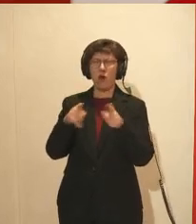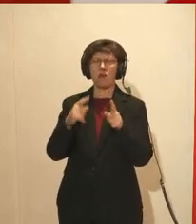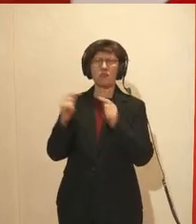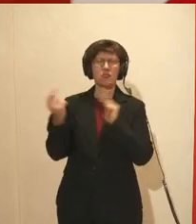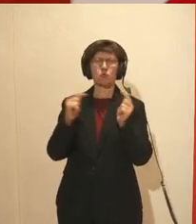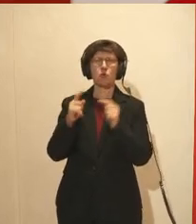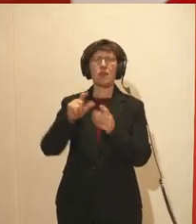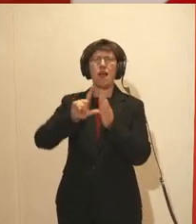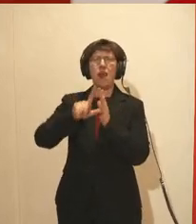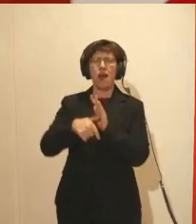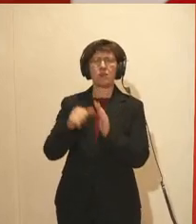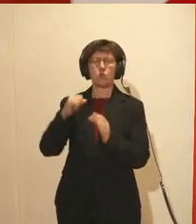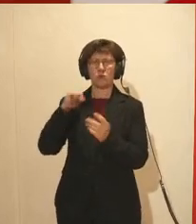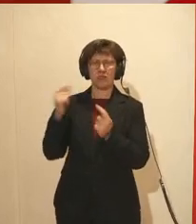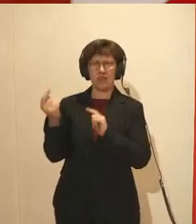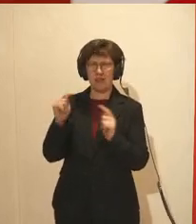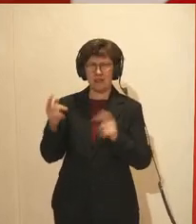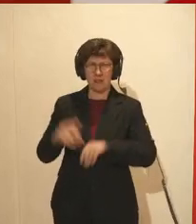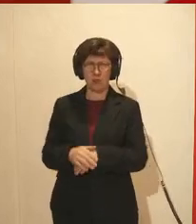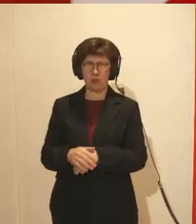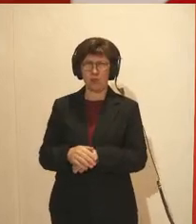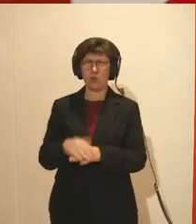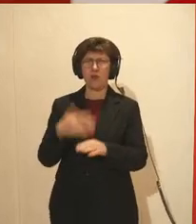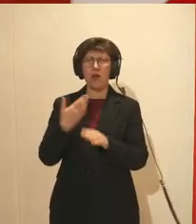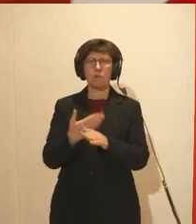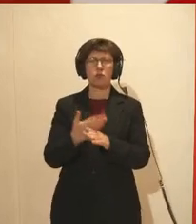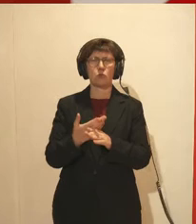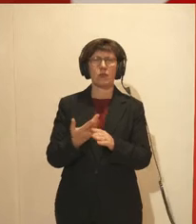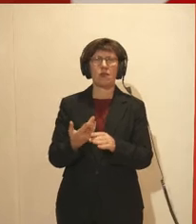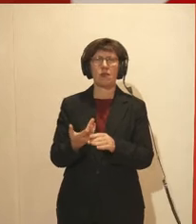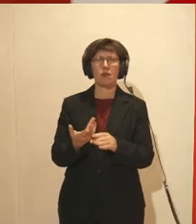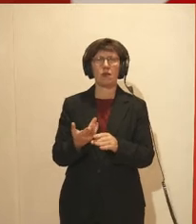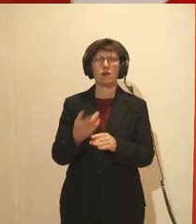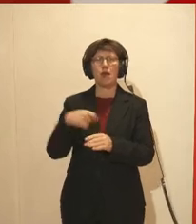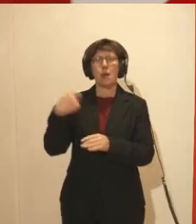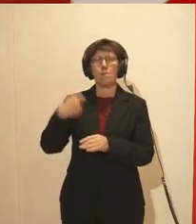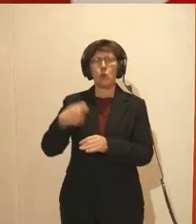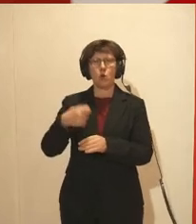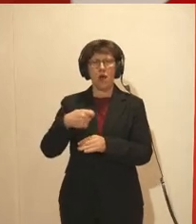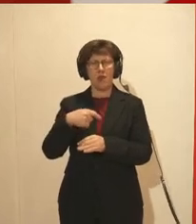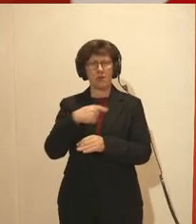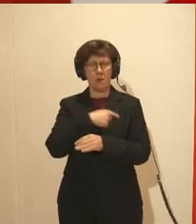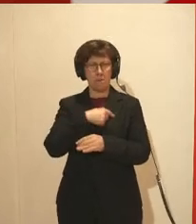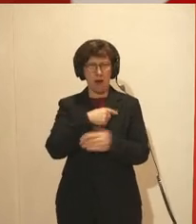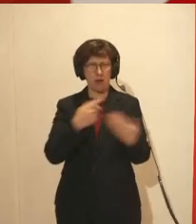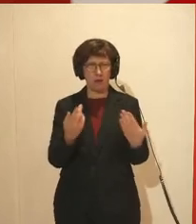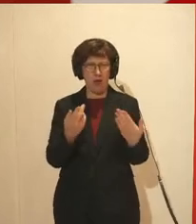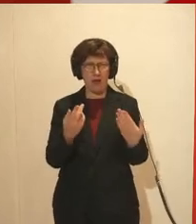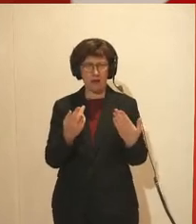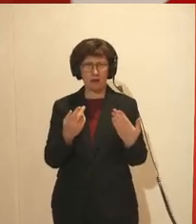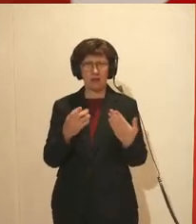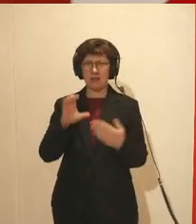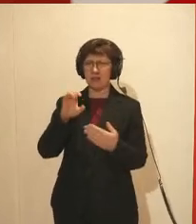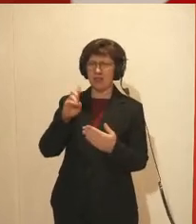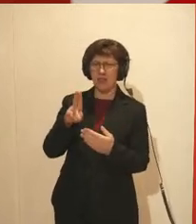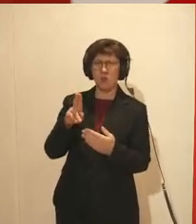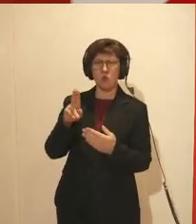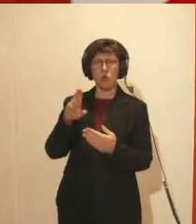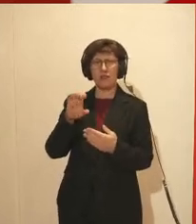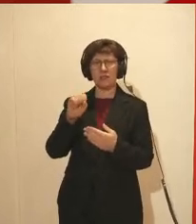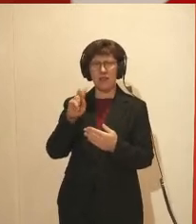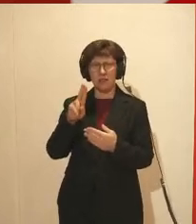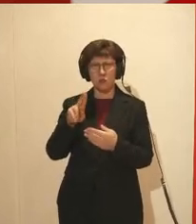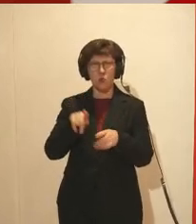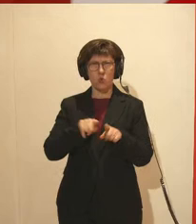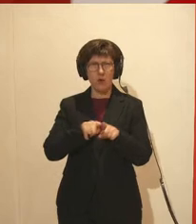leistungsträger diskutiert wird zum beispiel von den lippen von den bürgerlichen parteien cdu csu fdp